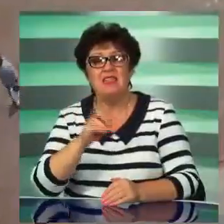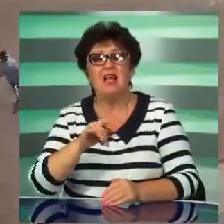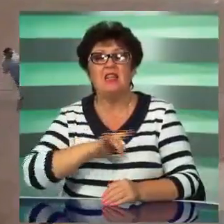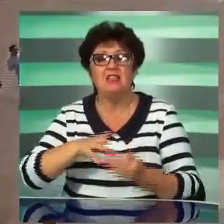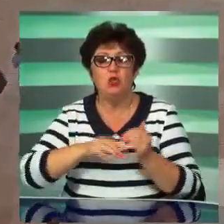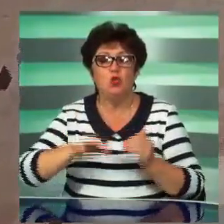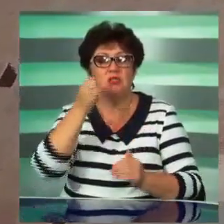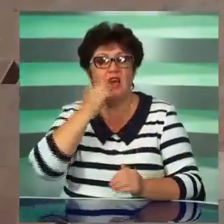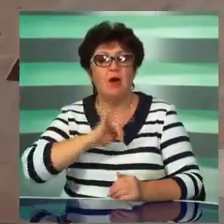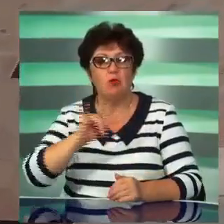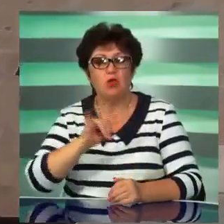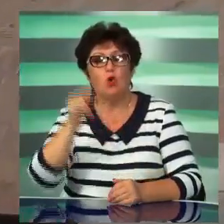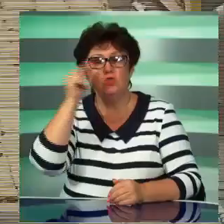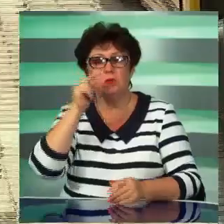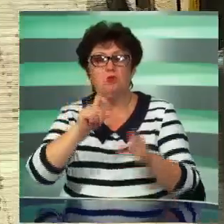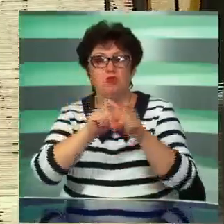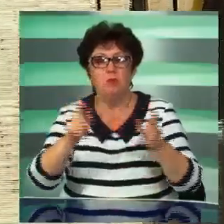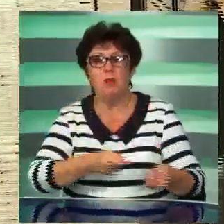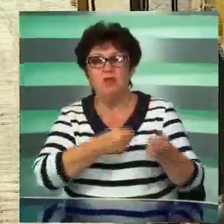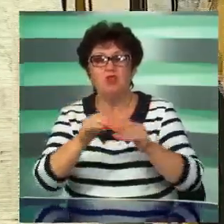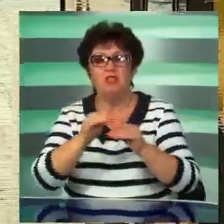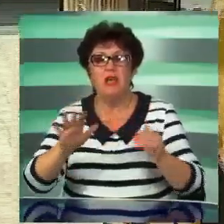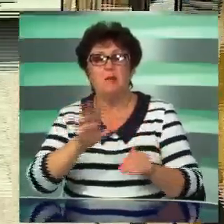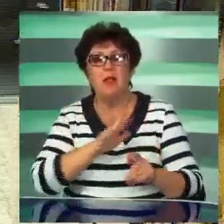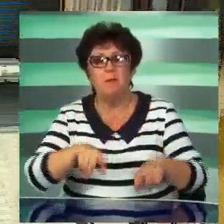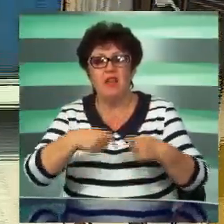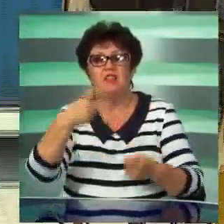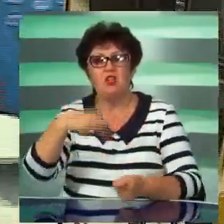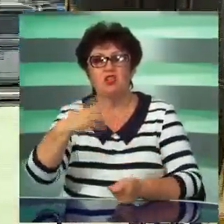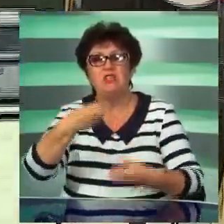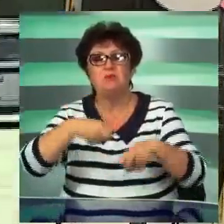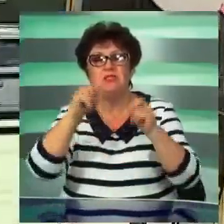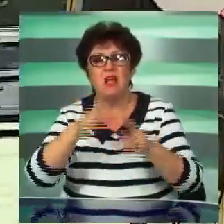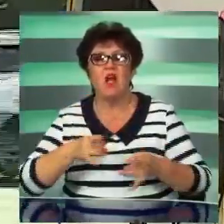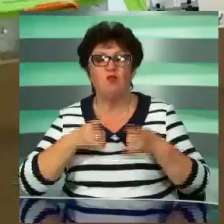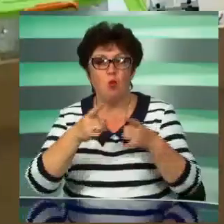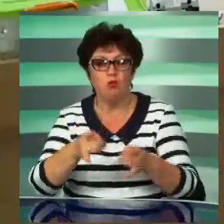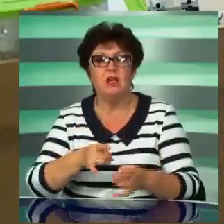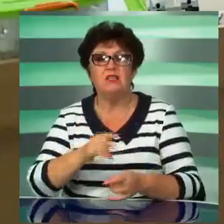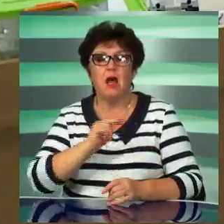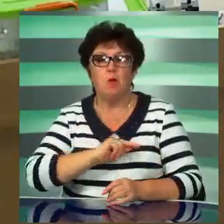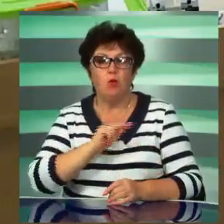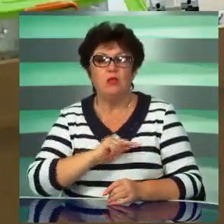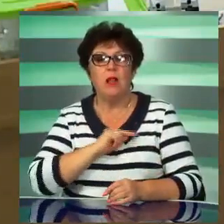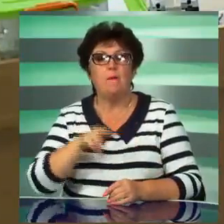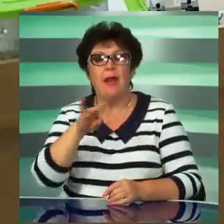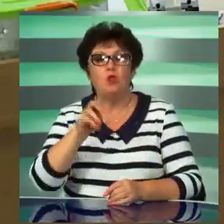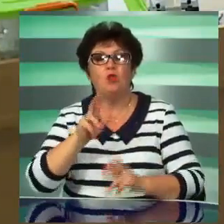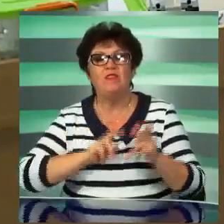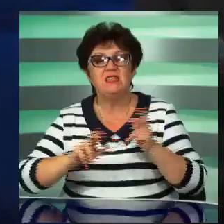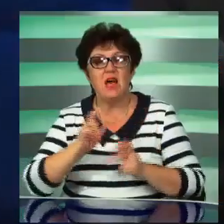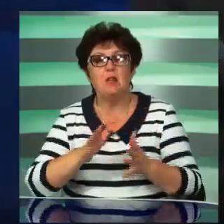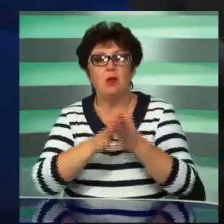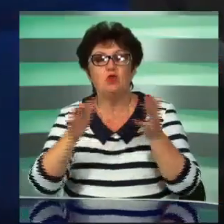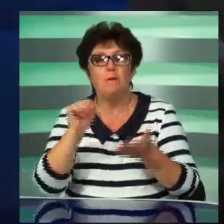аэропорта. Учебным учреждениям региона для перевозки детей были переданы 24 специальных автобуса. Заработал предуниверсарий. На